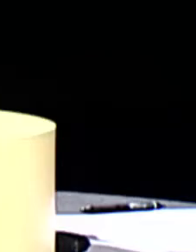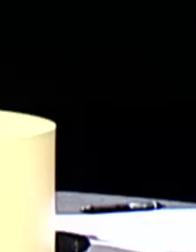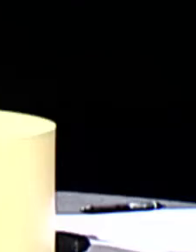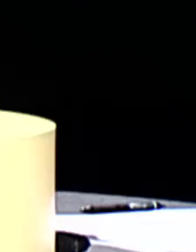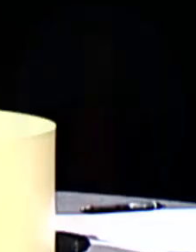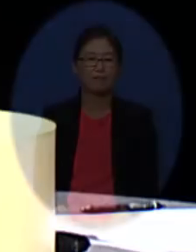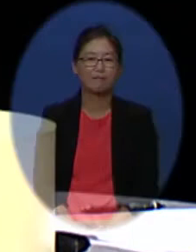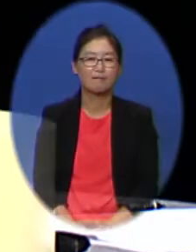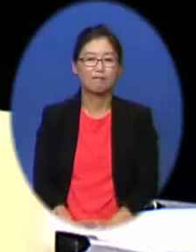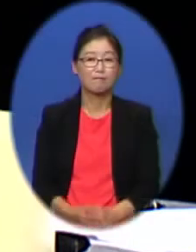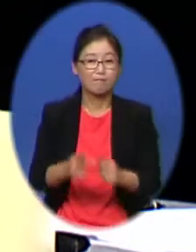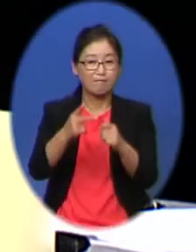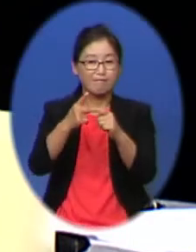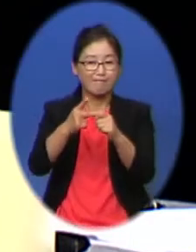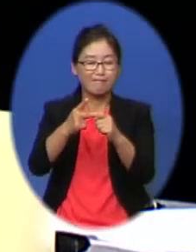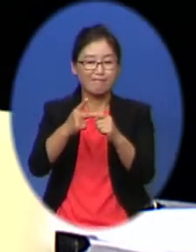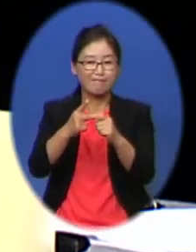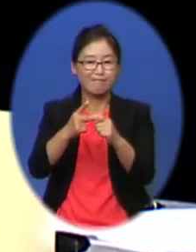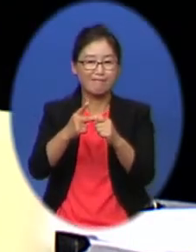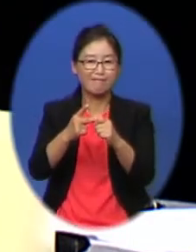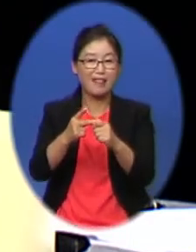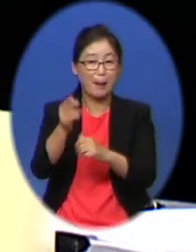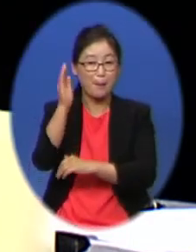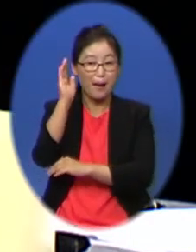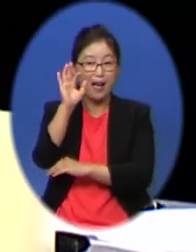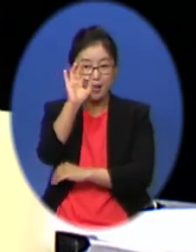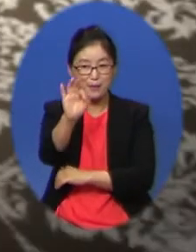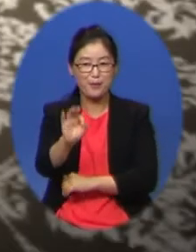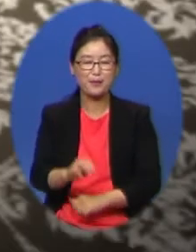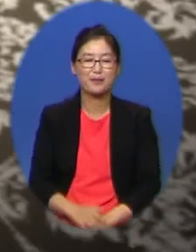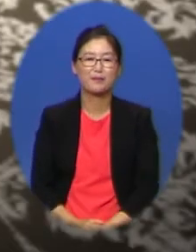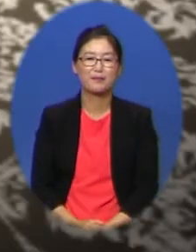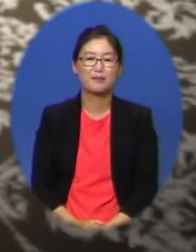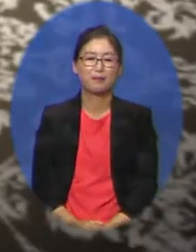자, 그럼 두 번째 사연 만나보시겠습니다.